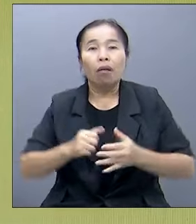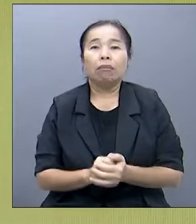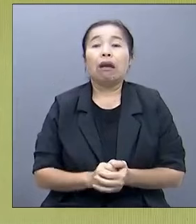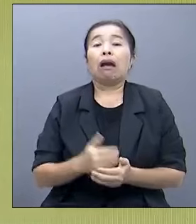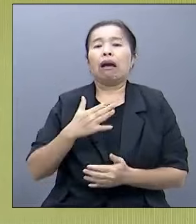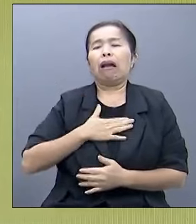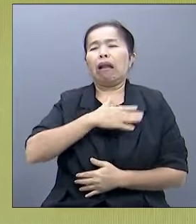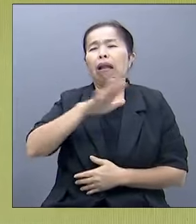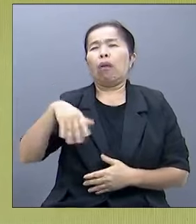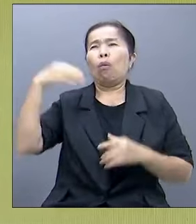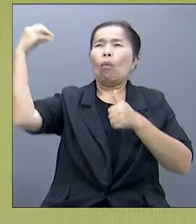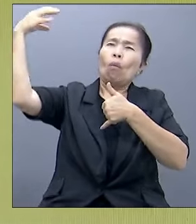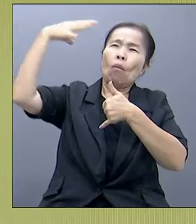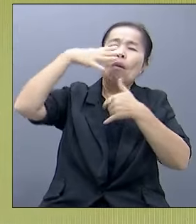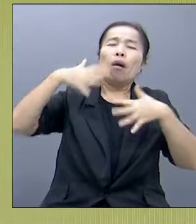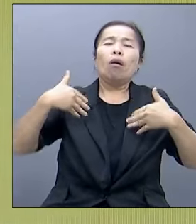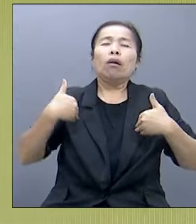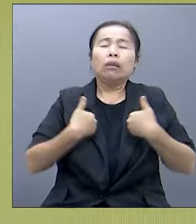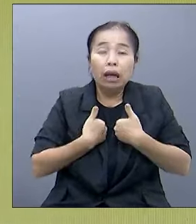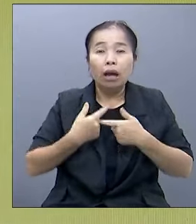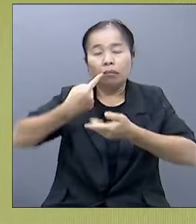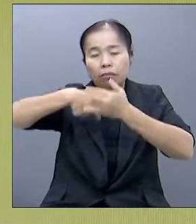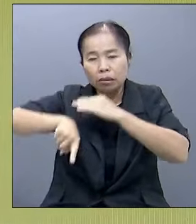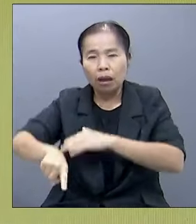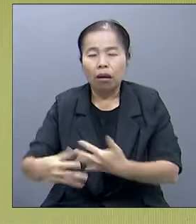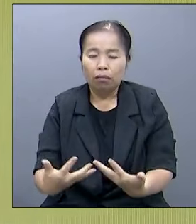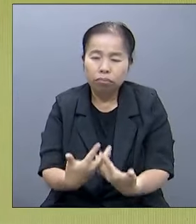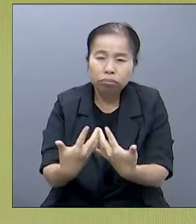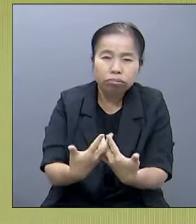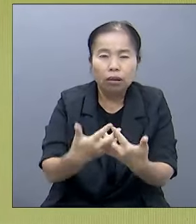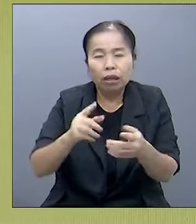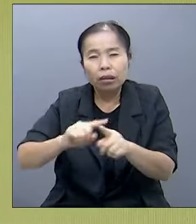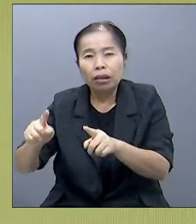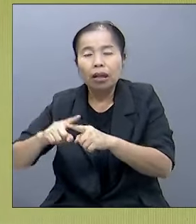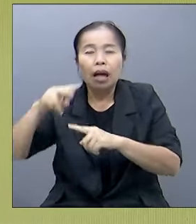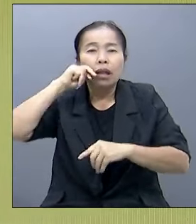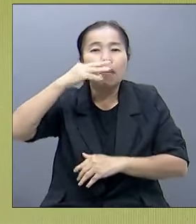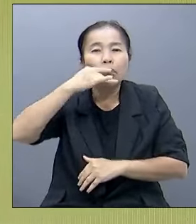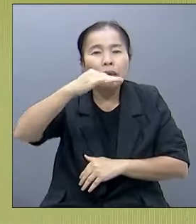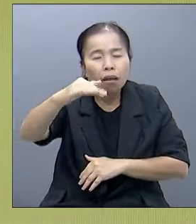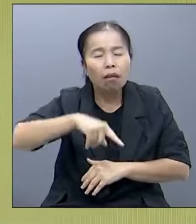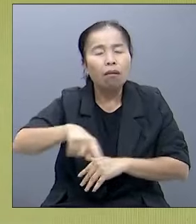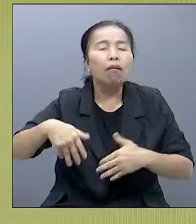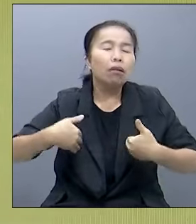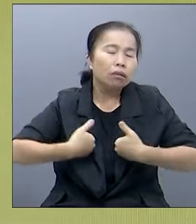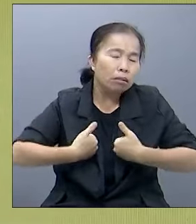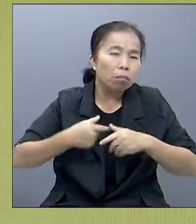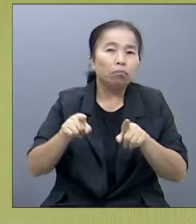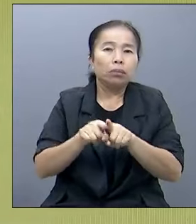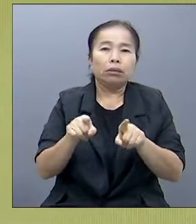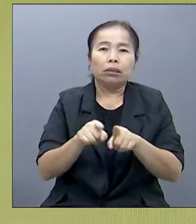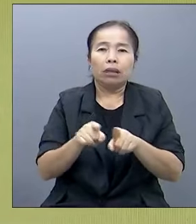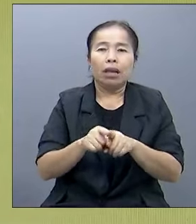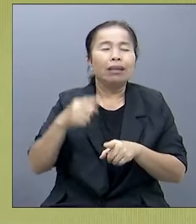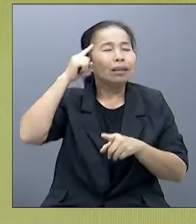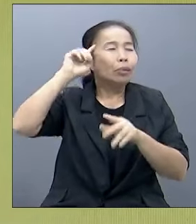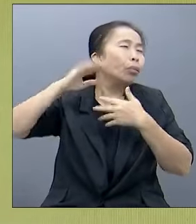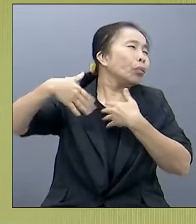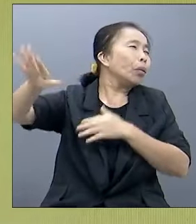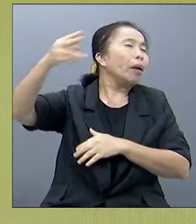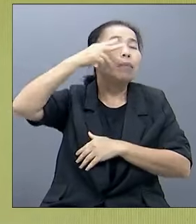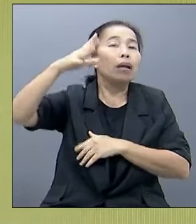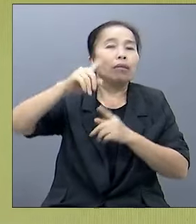ขนาดนี้เนาะแล้วสัตว์ในท้องทะเลปะการังฟอกขาวที่เป็นข่าวเนี่ยคุณผู้ชมนี่เป็นอีกหนึ่งเรื่องที่เราคิดว่าอุ๊ยไกลตัวเราสุดท้ายมัน